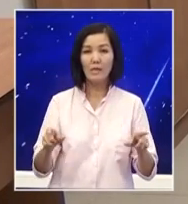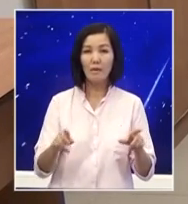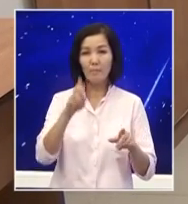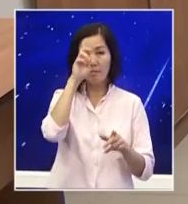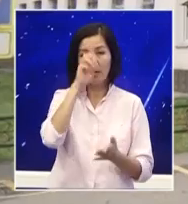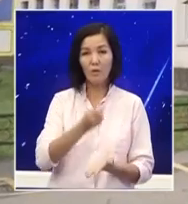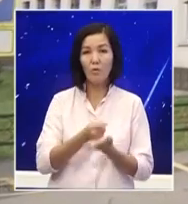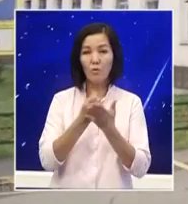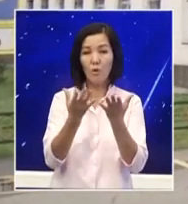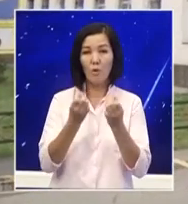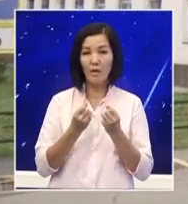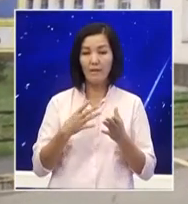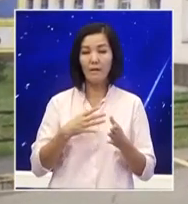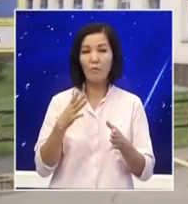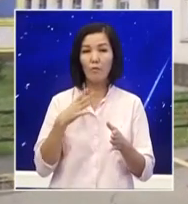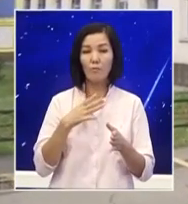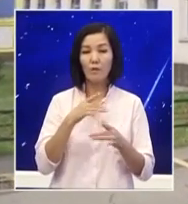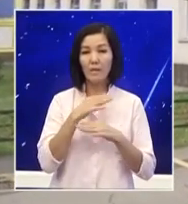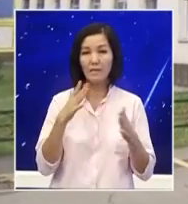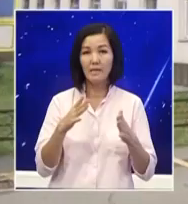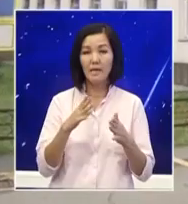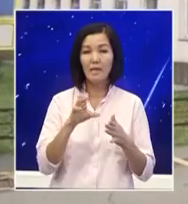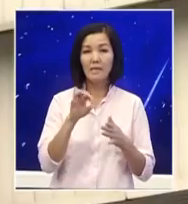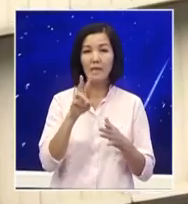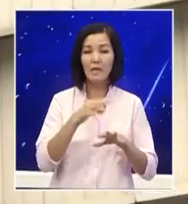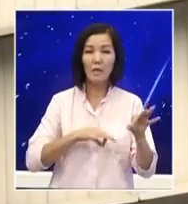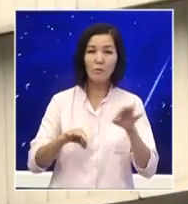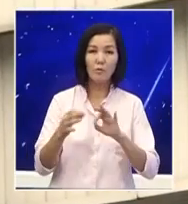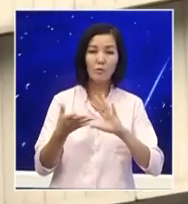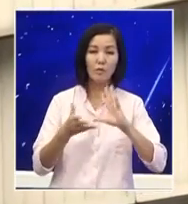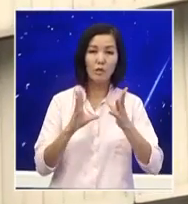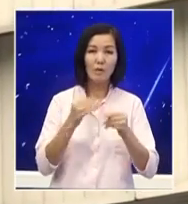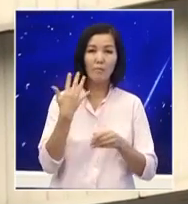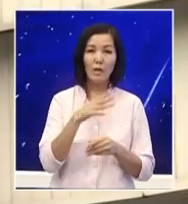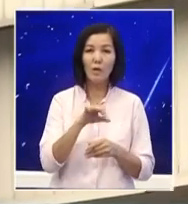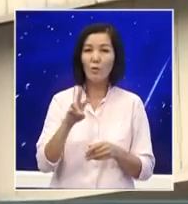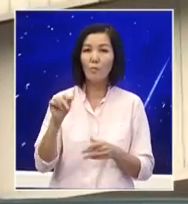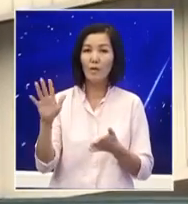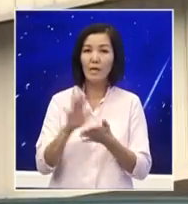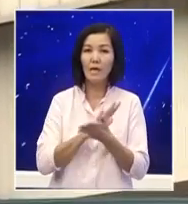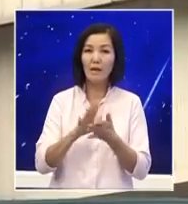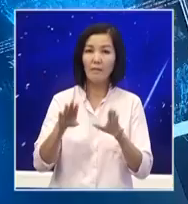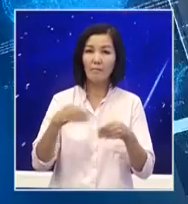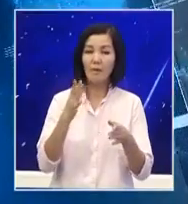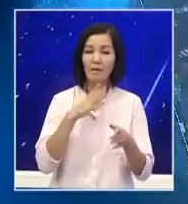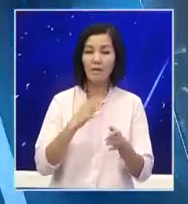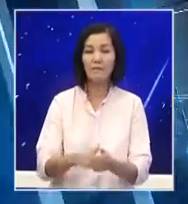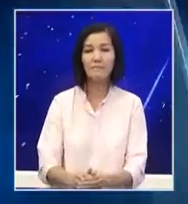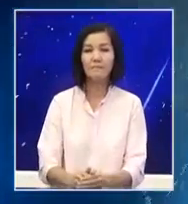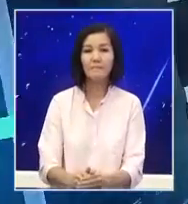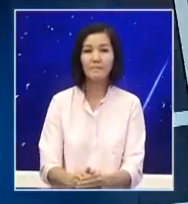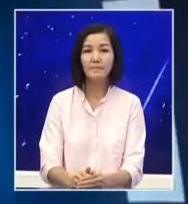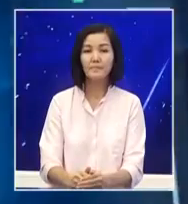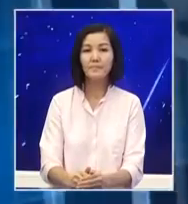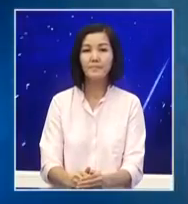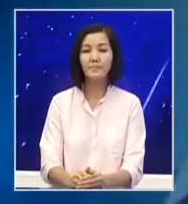мемлекеттік қолдауға ие болған. Олардың ішінде стартап жобалары үшін жалпы 50 миллион теңге қайтарымсыз грант берілген. Амина Құдайберген,